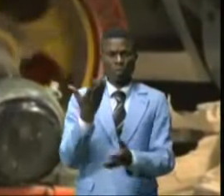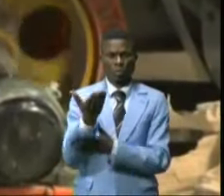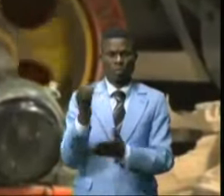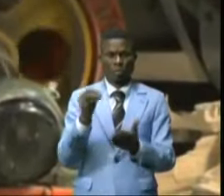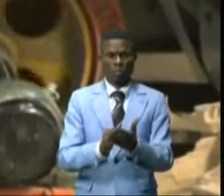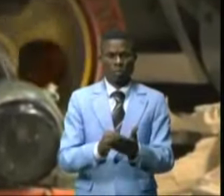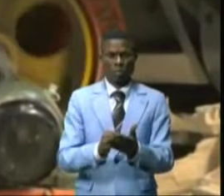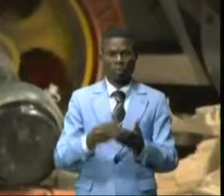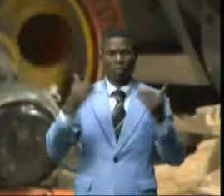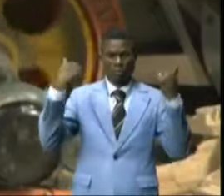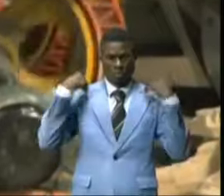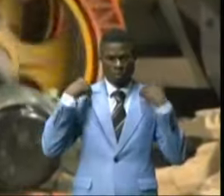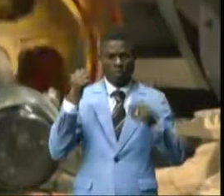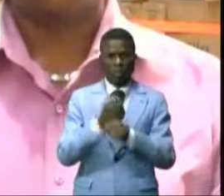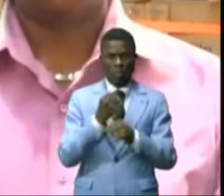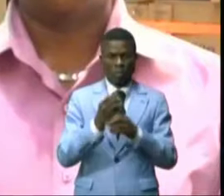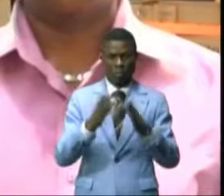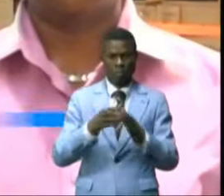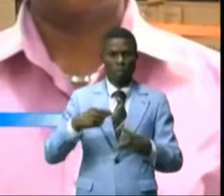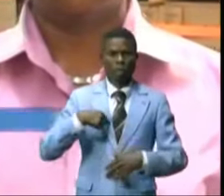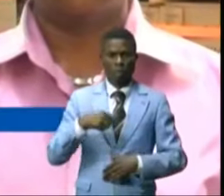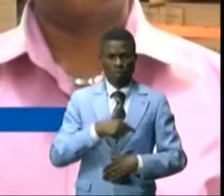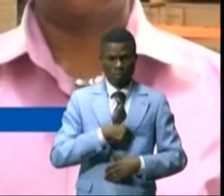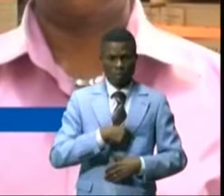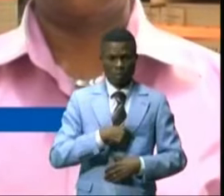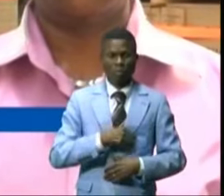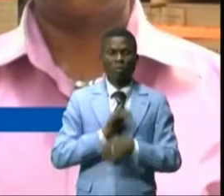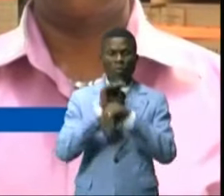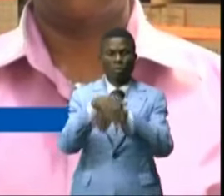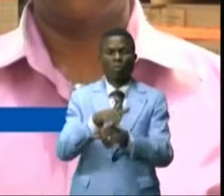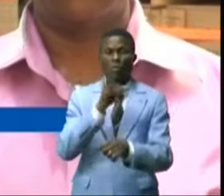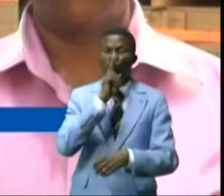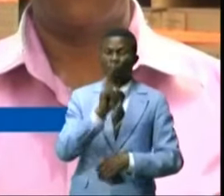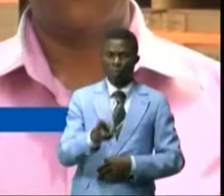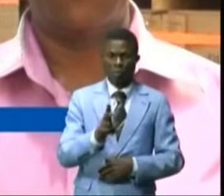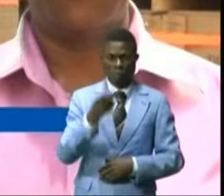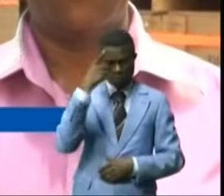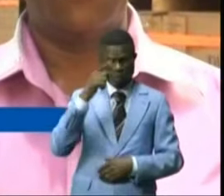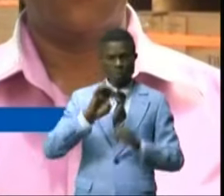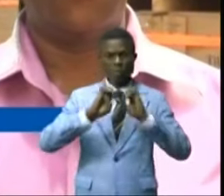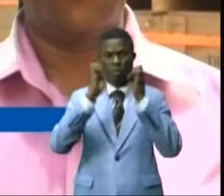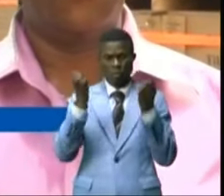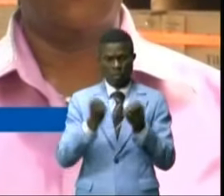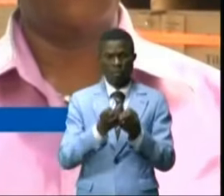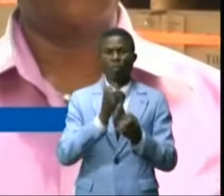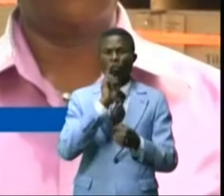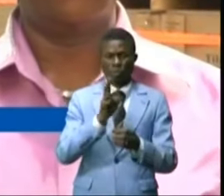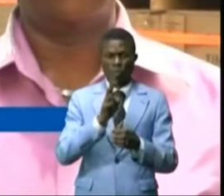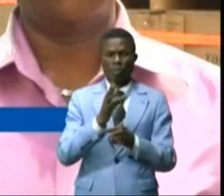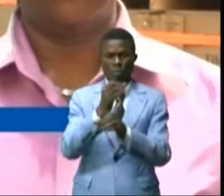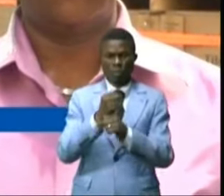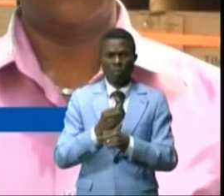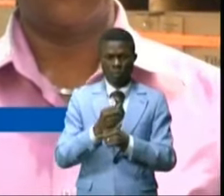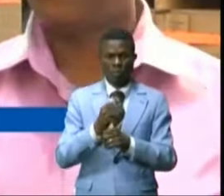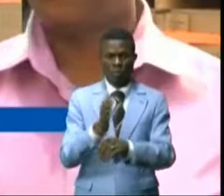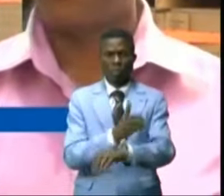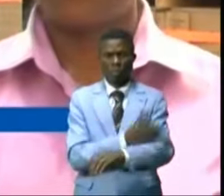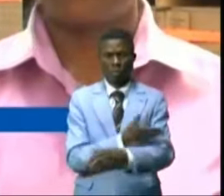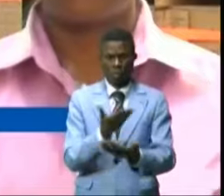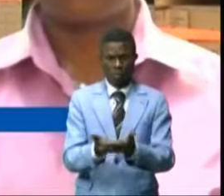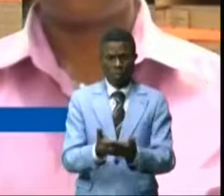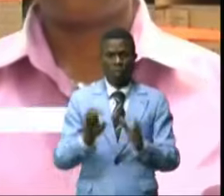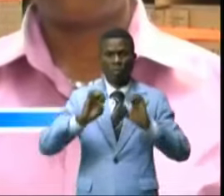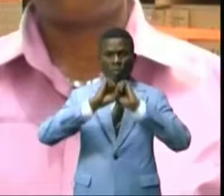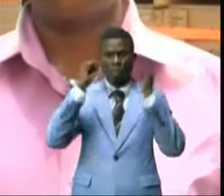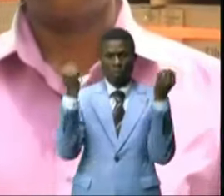aux administrations qui travaillent avec nous de vraiment s'impliquer pour que ces entreprises puissent réellement bénéficier de ces avantages. Cette